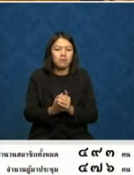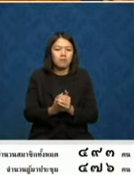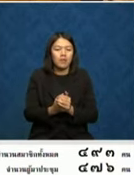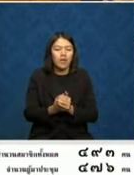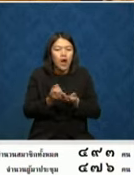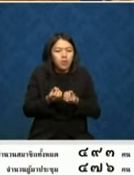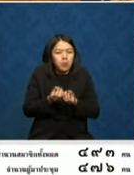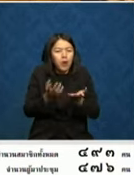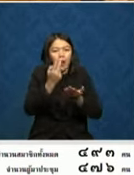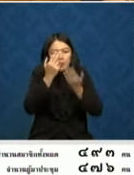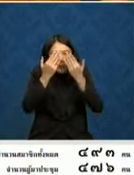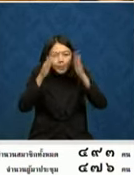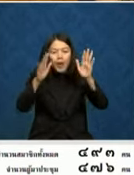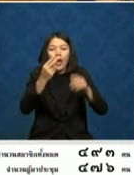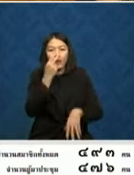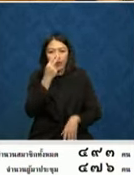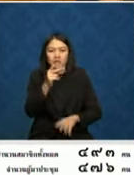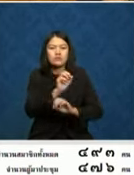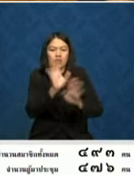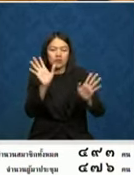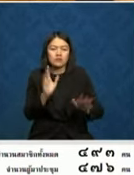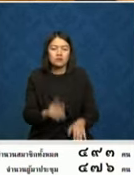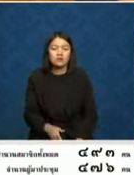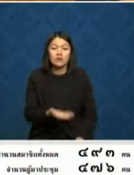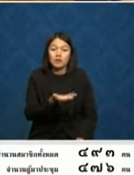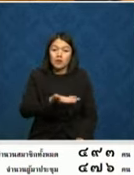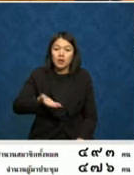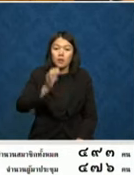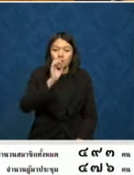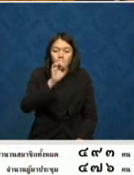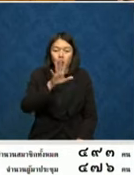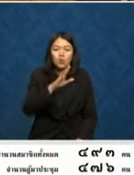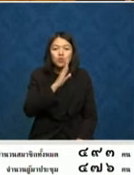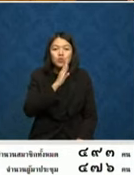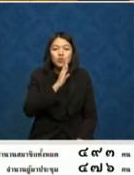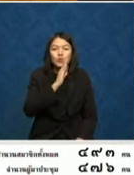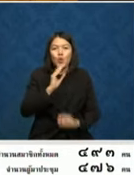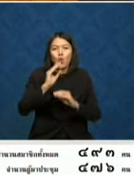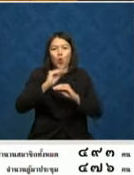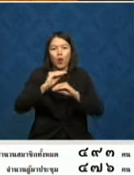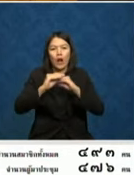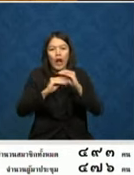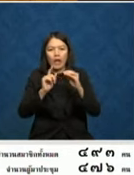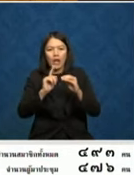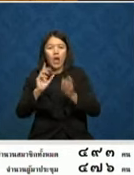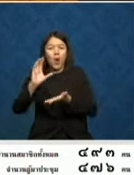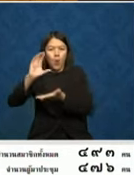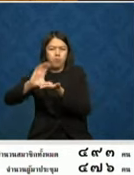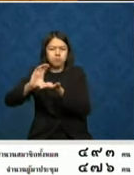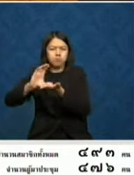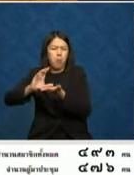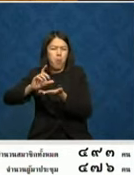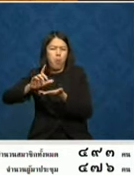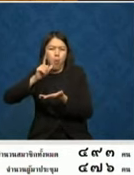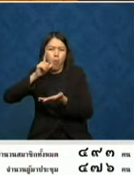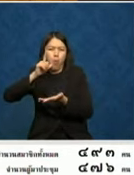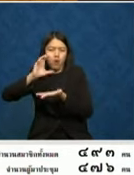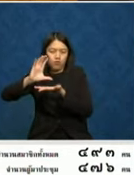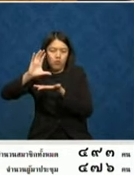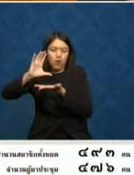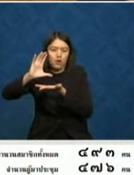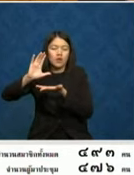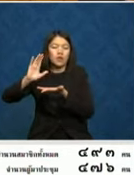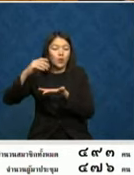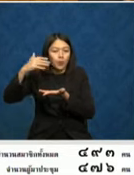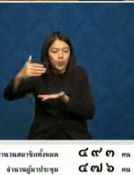และโปร่งใสนะครับเพราะฉะนั้นยืนยันกับท่านสมาชิกได้ว่าหากโครงการใดมีการตั้งงบประมาณที่มากเกินหรืออะไรต่างๆเนี่ย